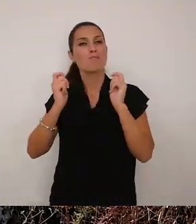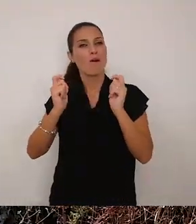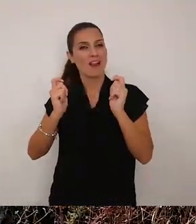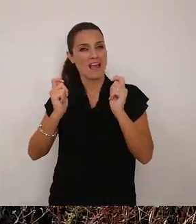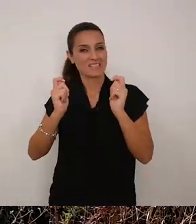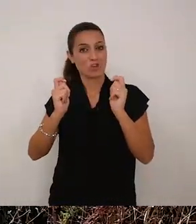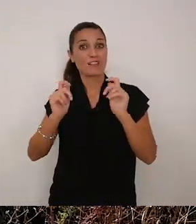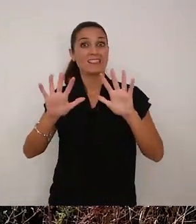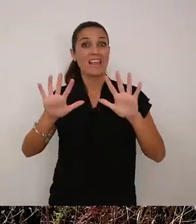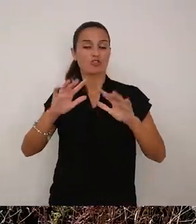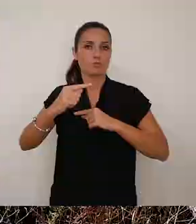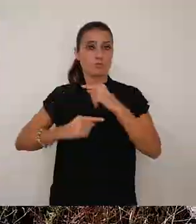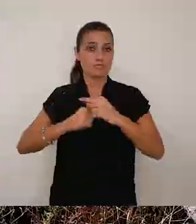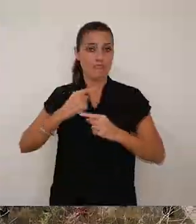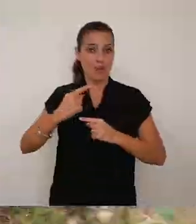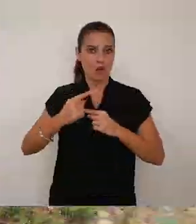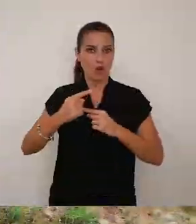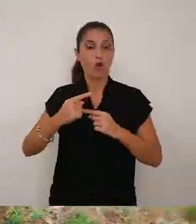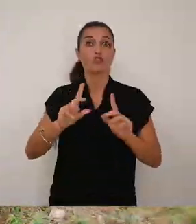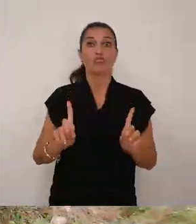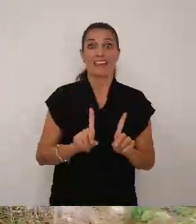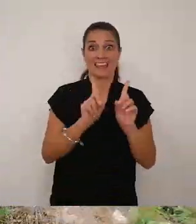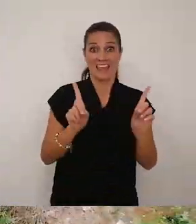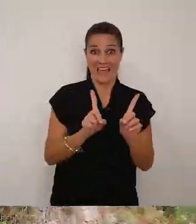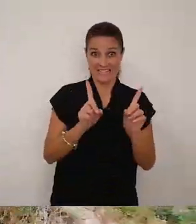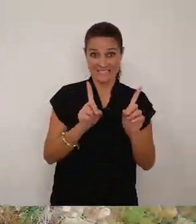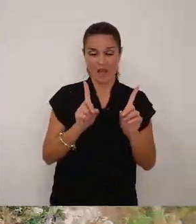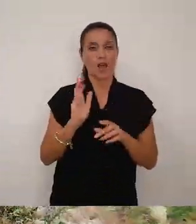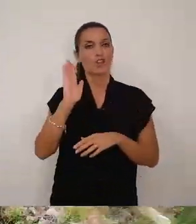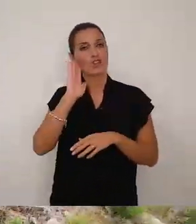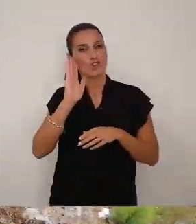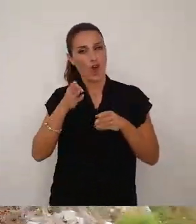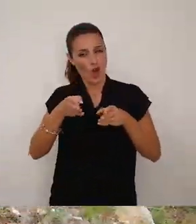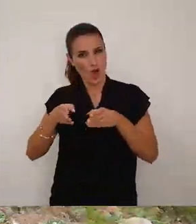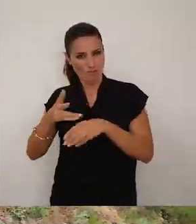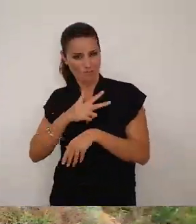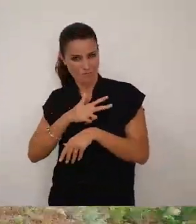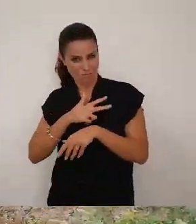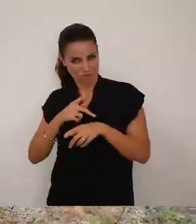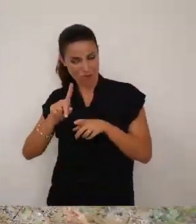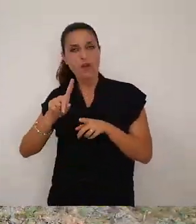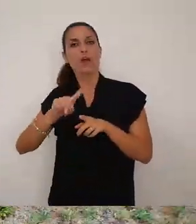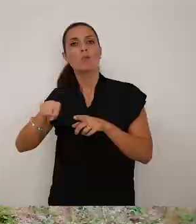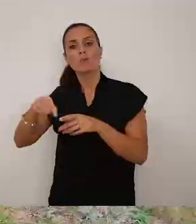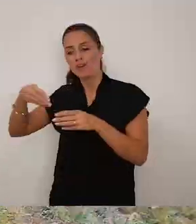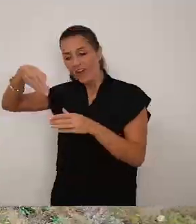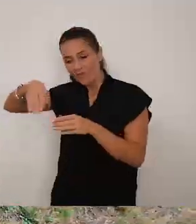secolo, costituito dalla presenza di una chiesa, dai dormitori dei religiosi e dalle fosse per la raccolta dei